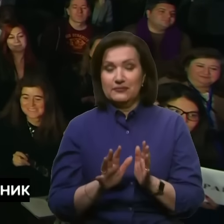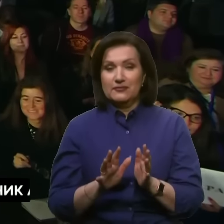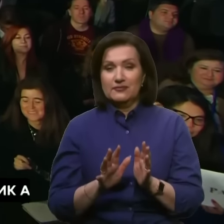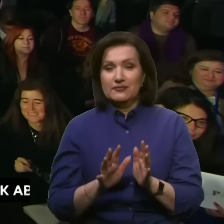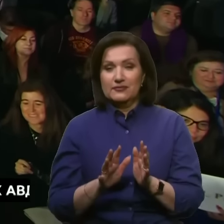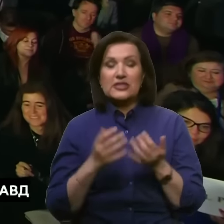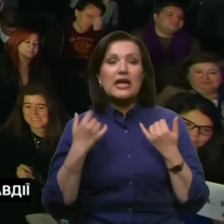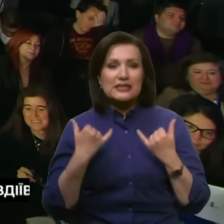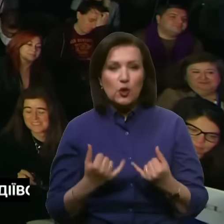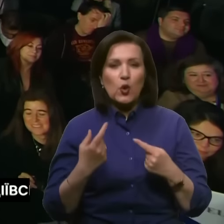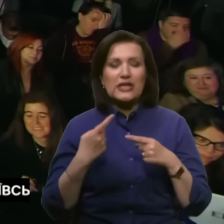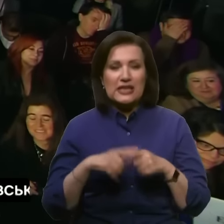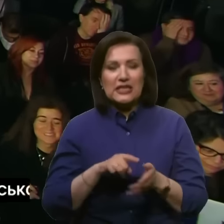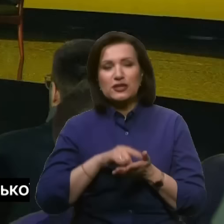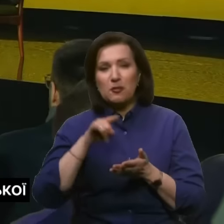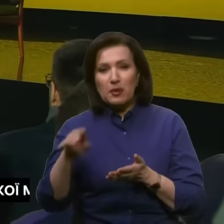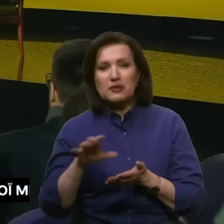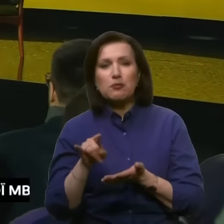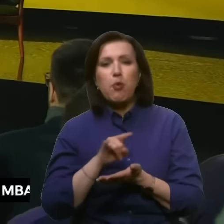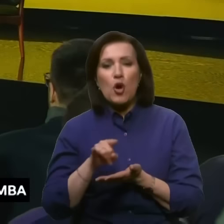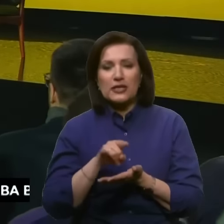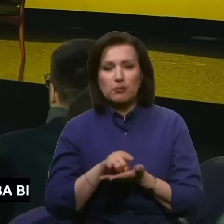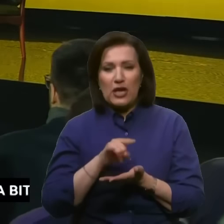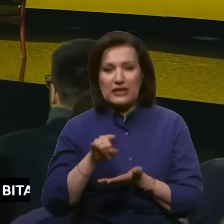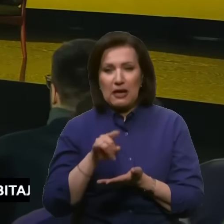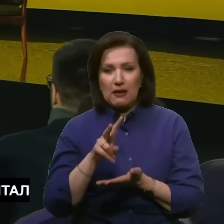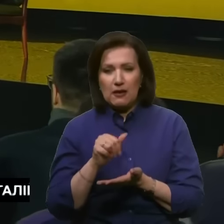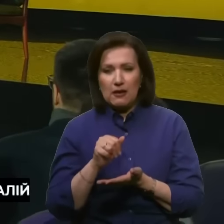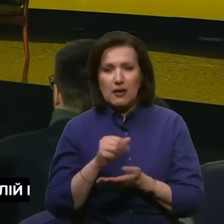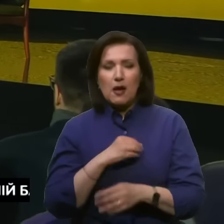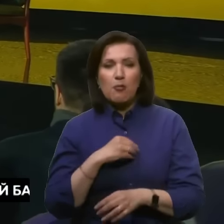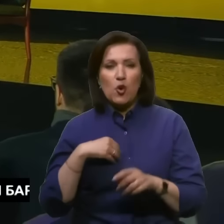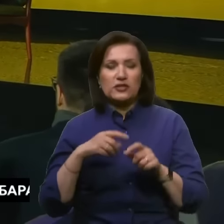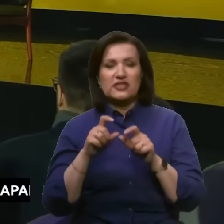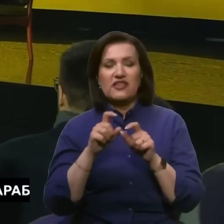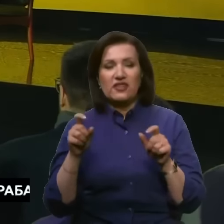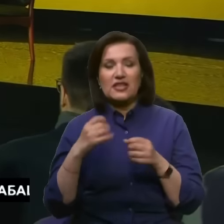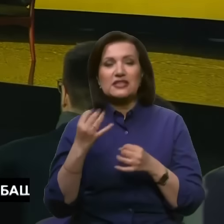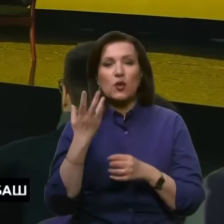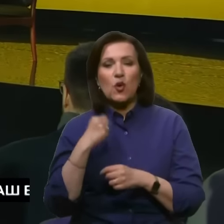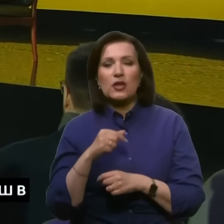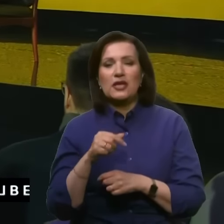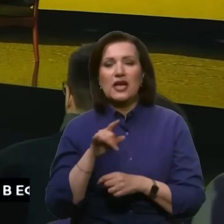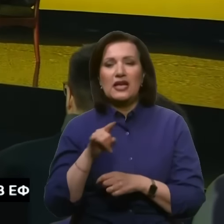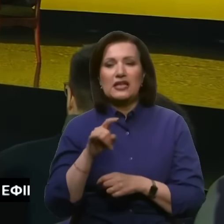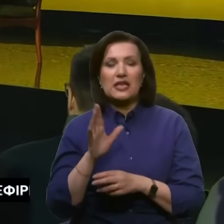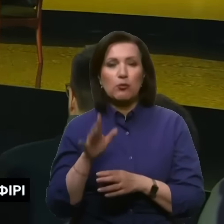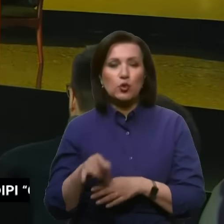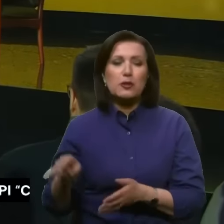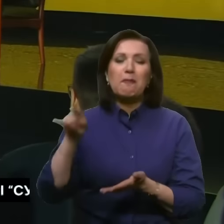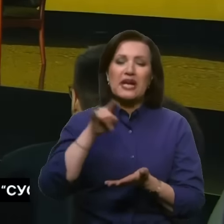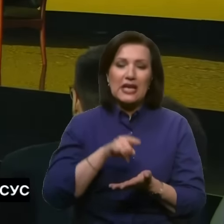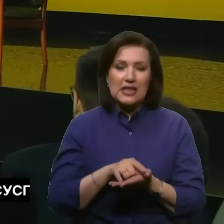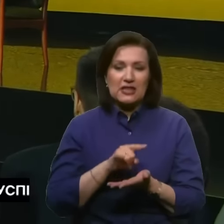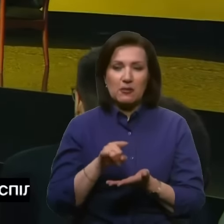Сьогодні технічний переліт був літака з Борисполя. Польське видання ТВП цікавиться, коли літаки будуть прилітати